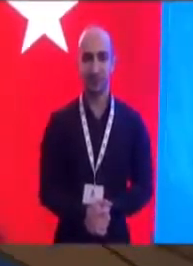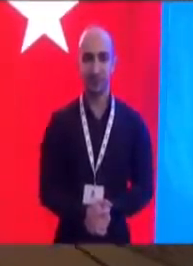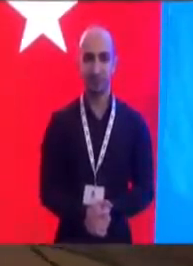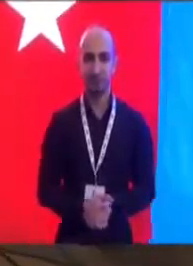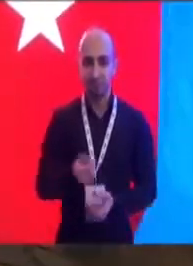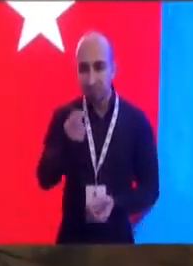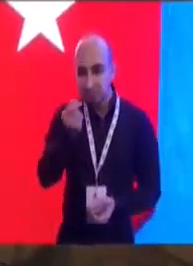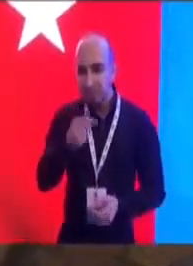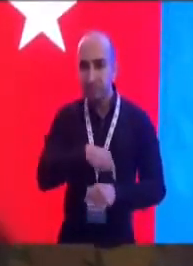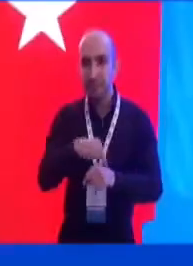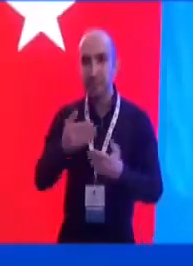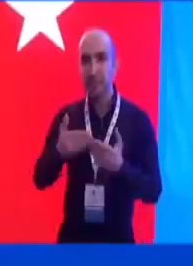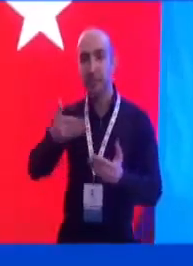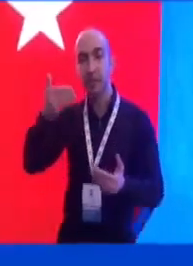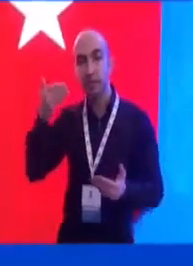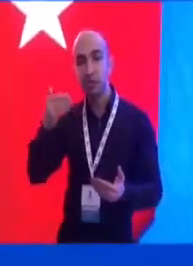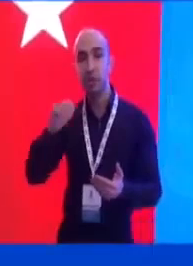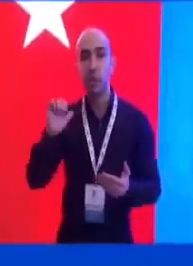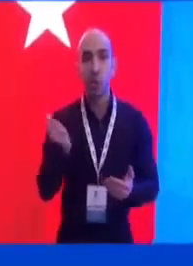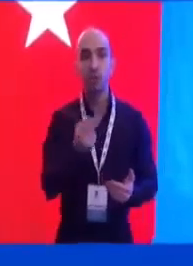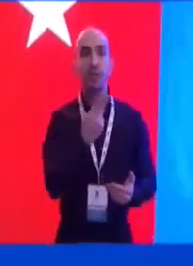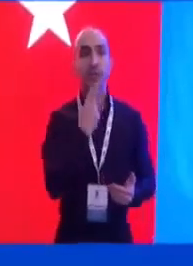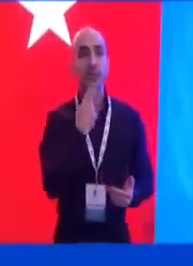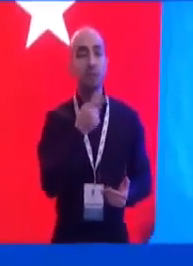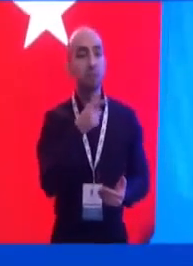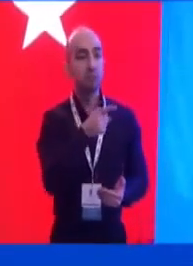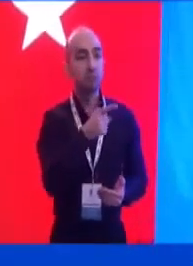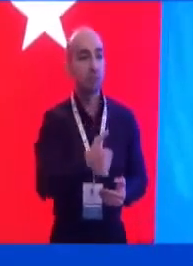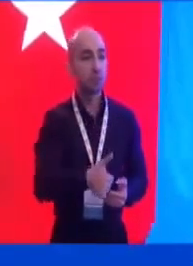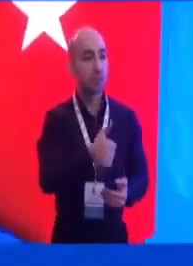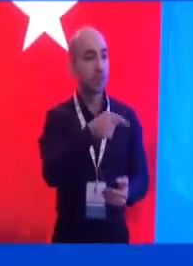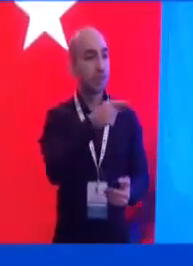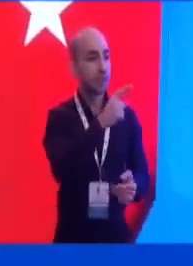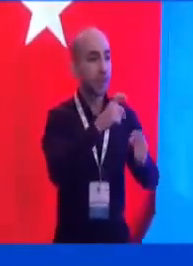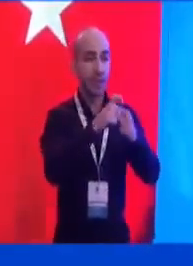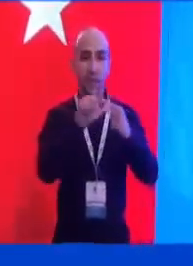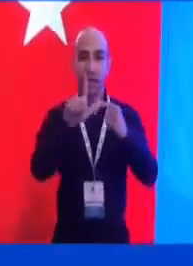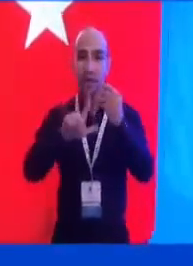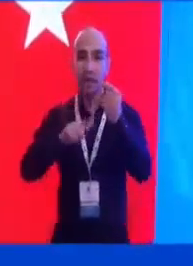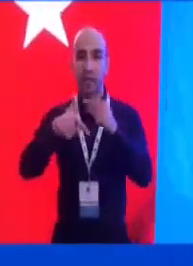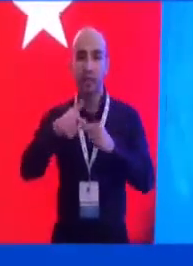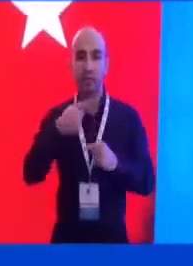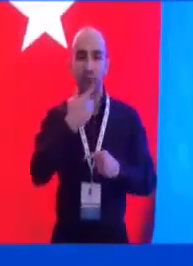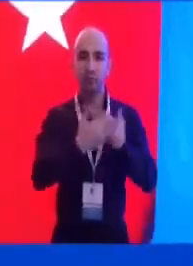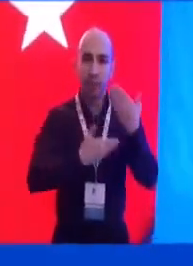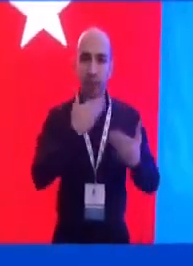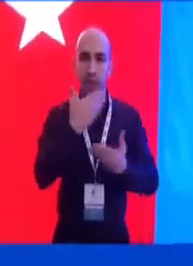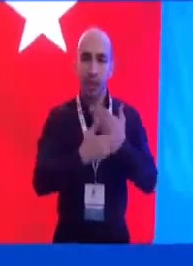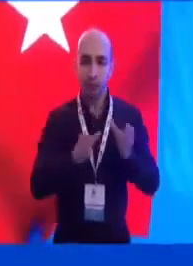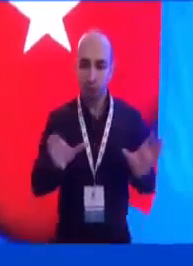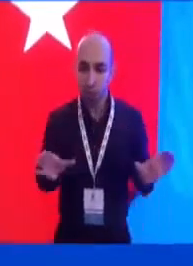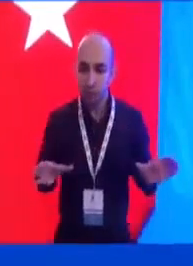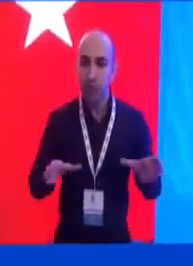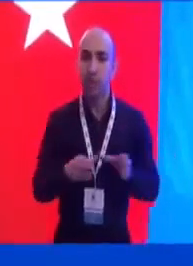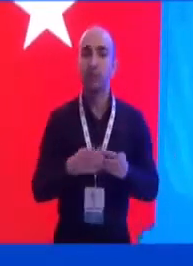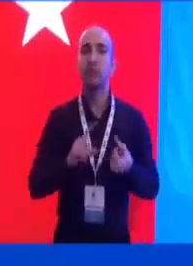Biraz önce değerli Kadın Politikaları Başkanımız Sayın Elif Esen'in kapsamlı